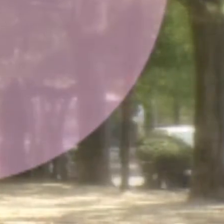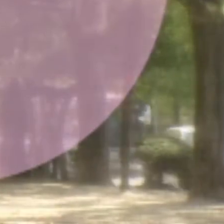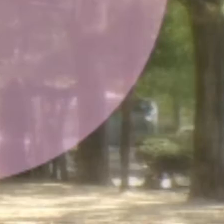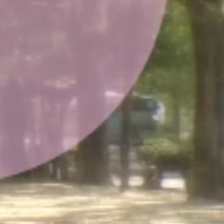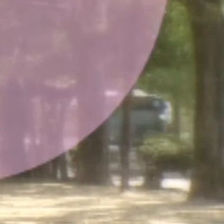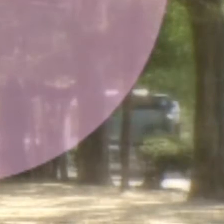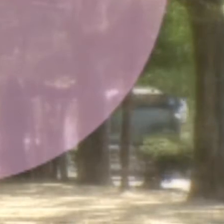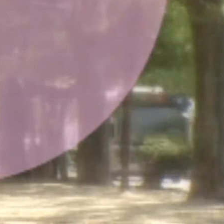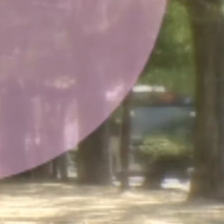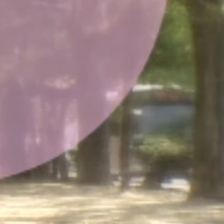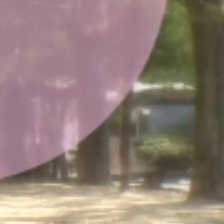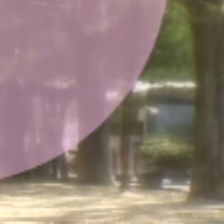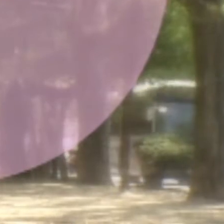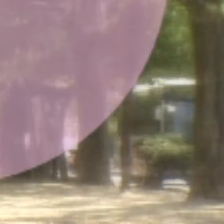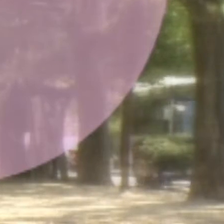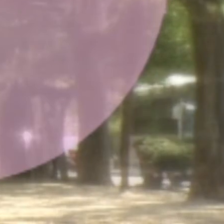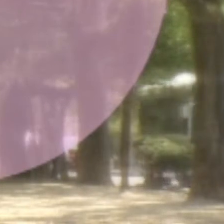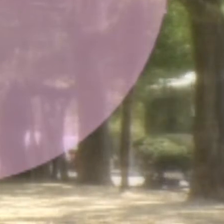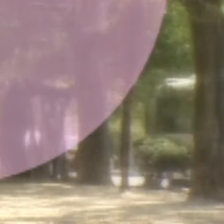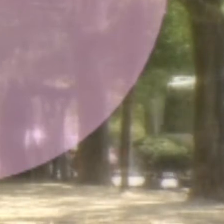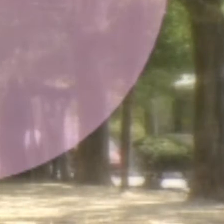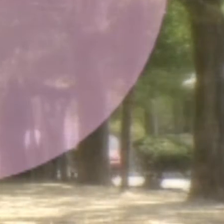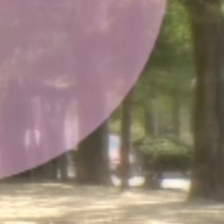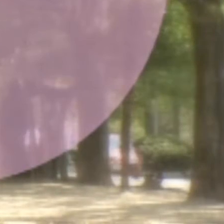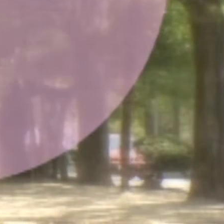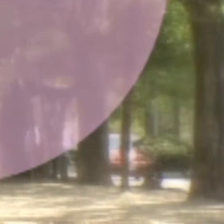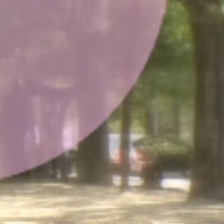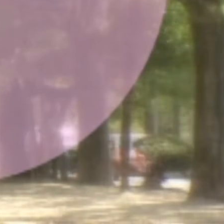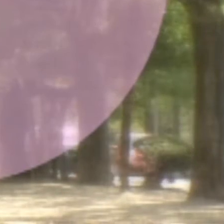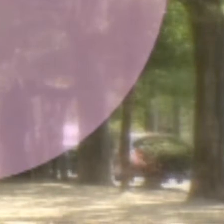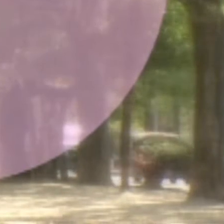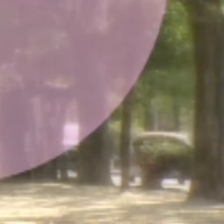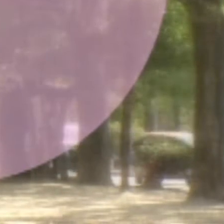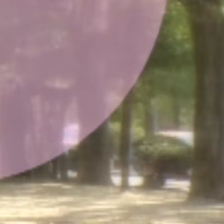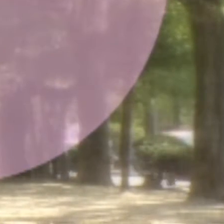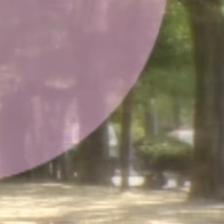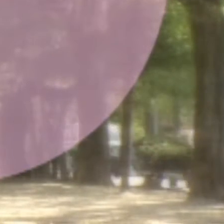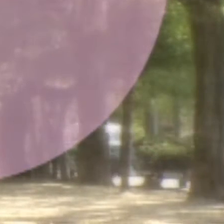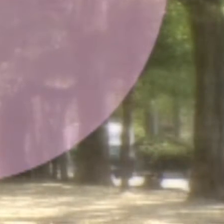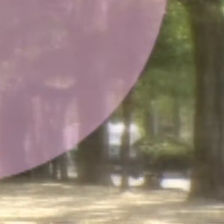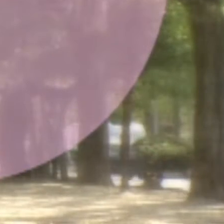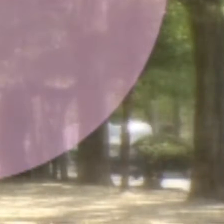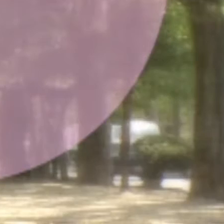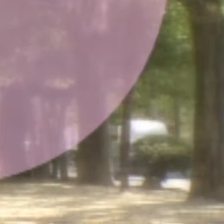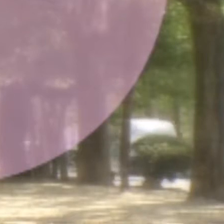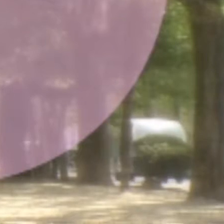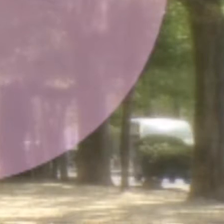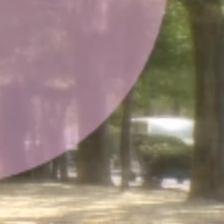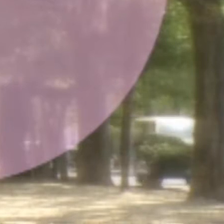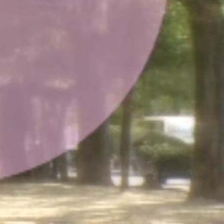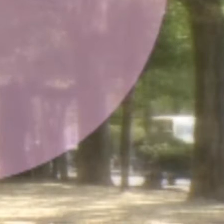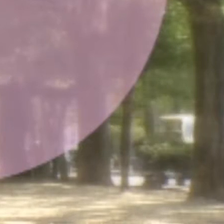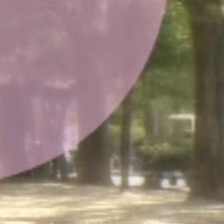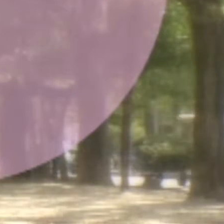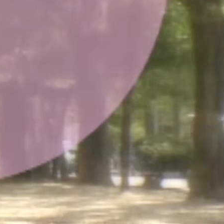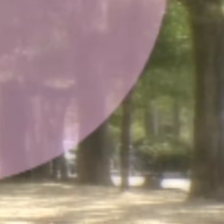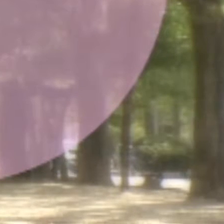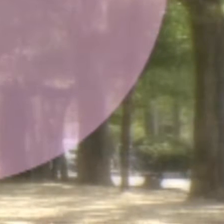また高齢者や乳幼児のような免疫力が低下している人の場合、重症化することもあります